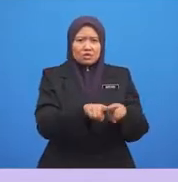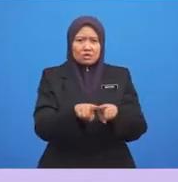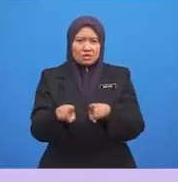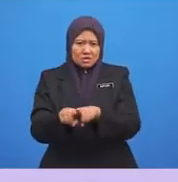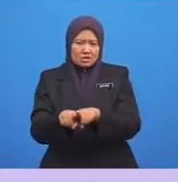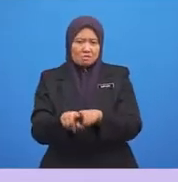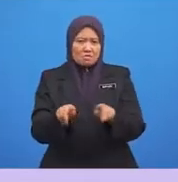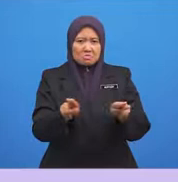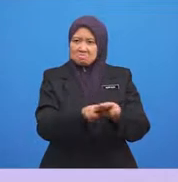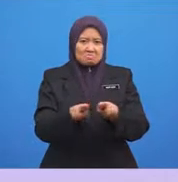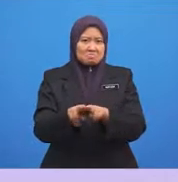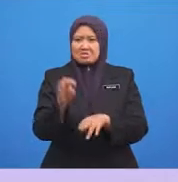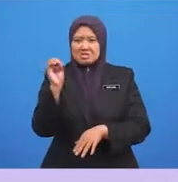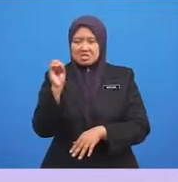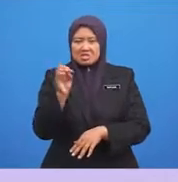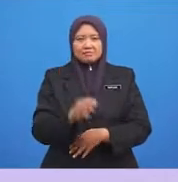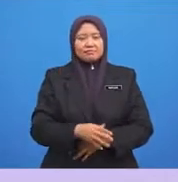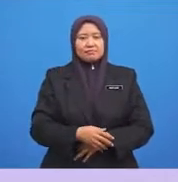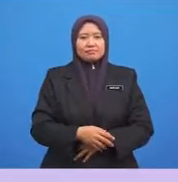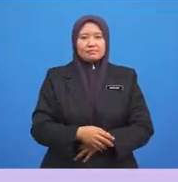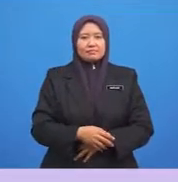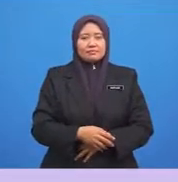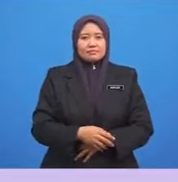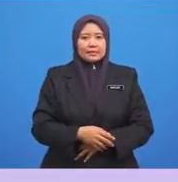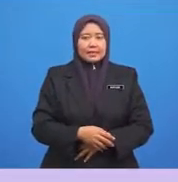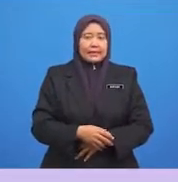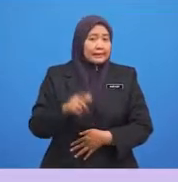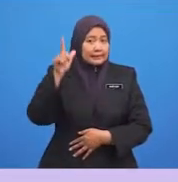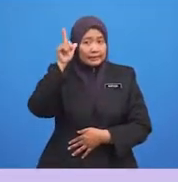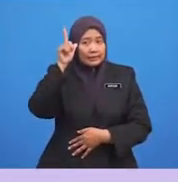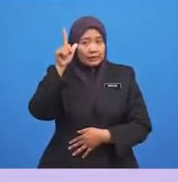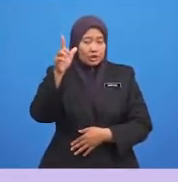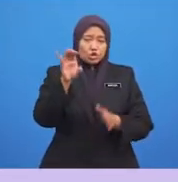Baiklah, sekarang kita lihat pula